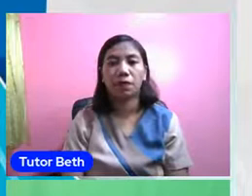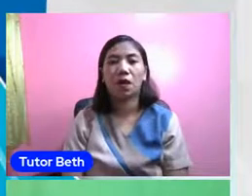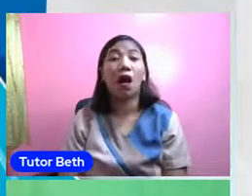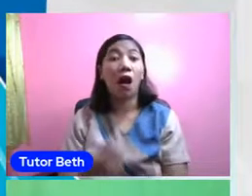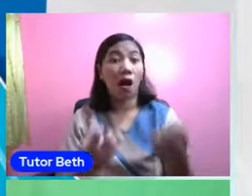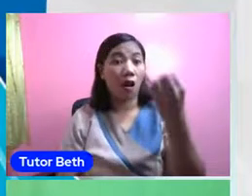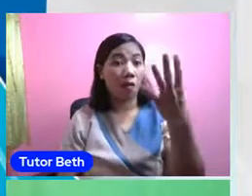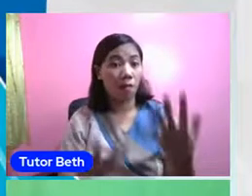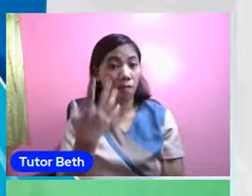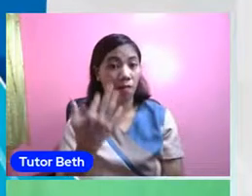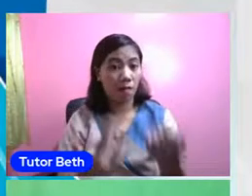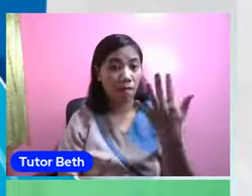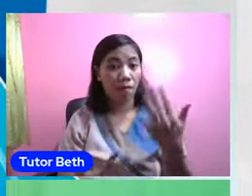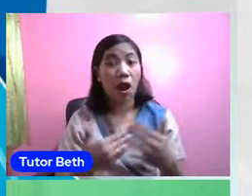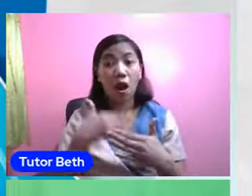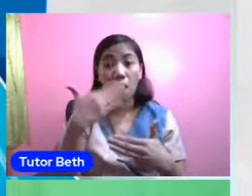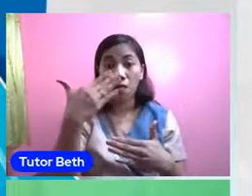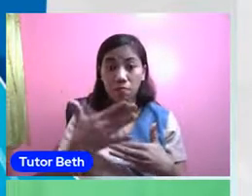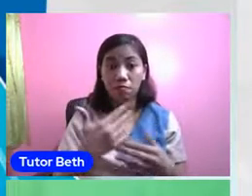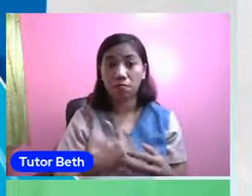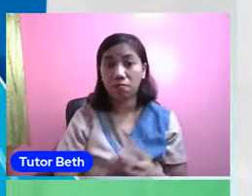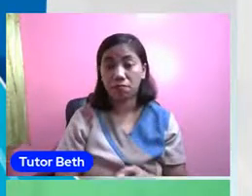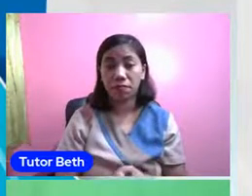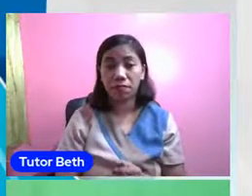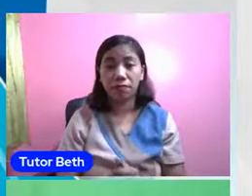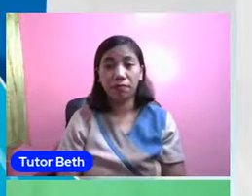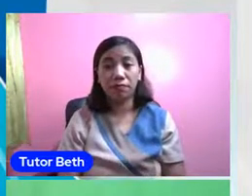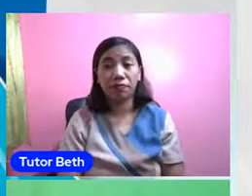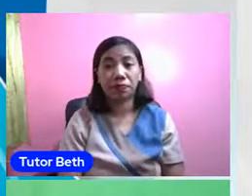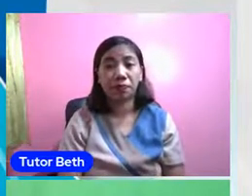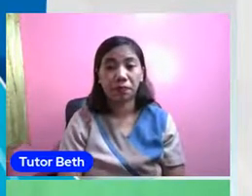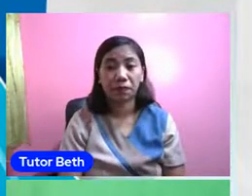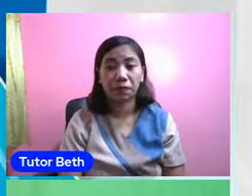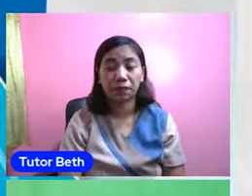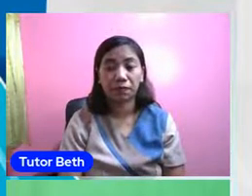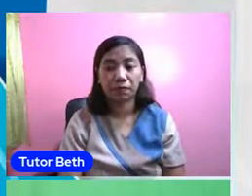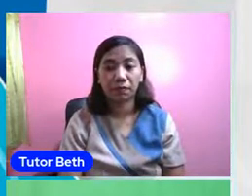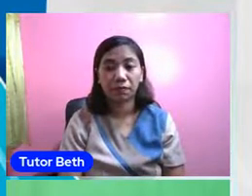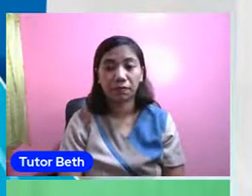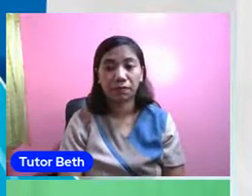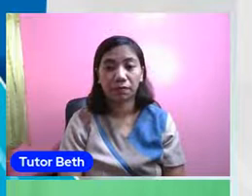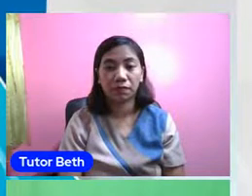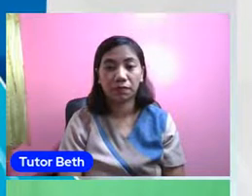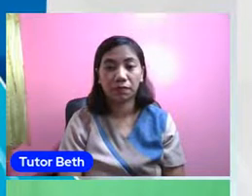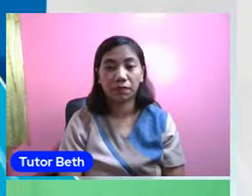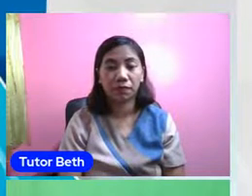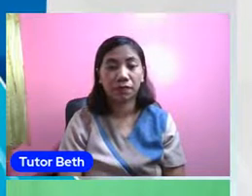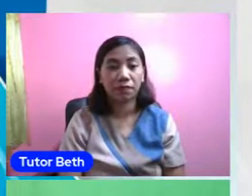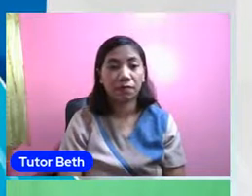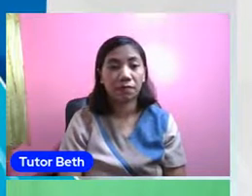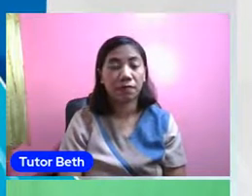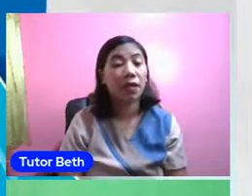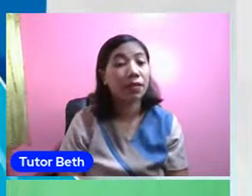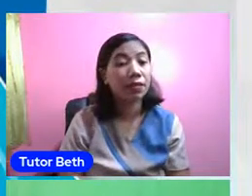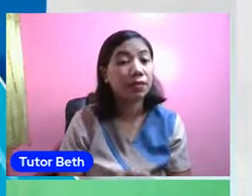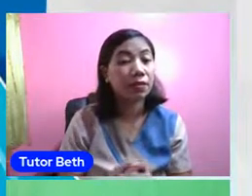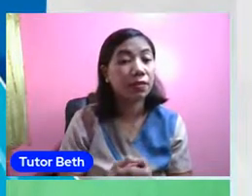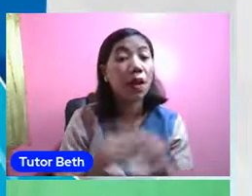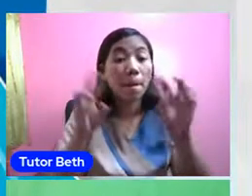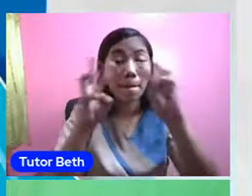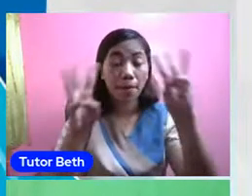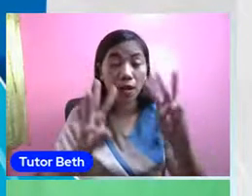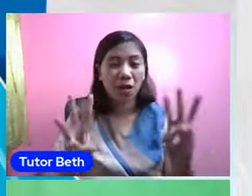Ito naman. Okay, sunog. Yan. Ito naman sa panahon ng ano yan? Ng